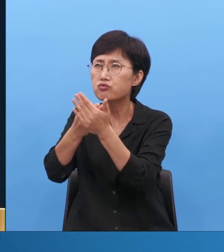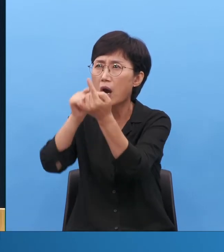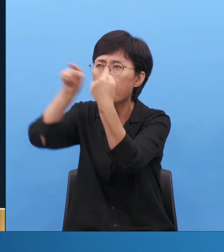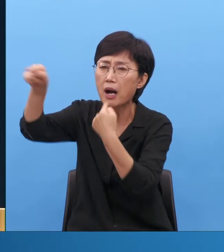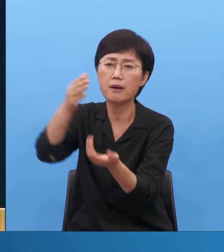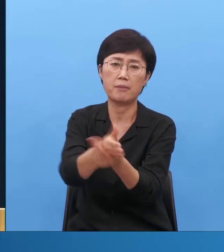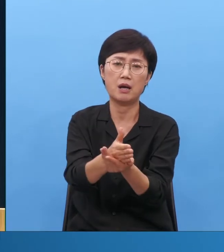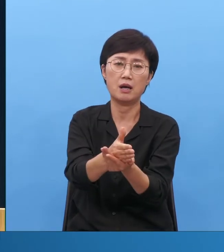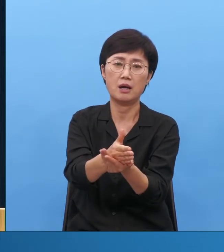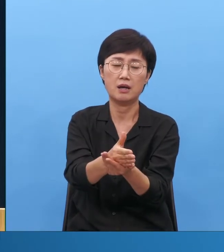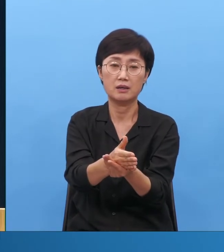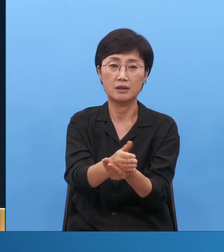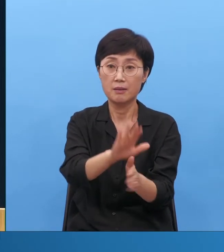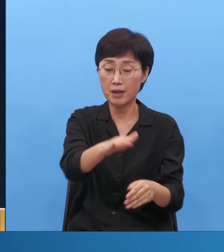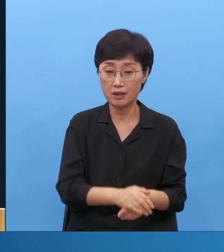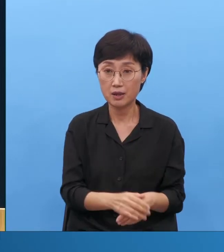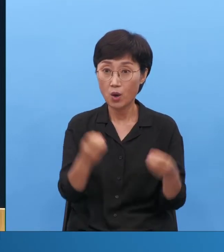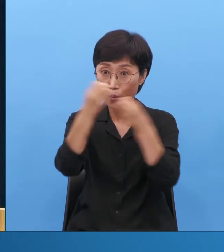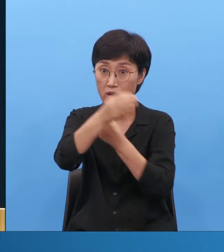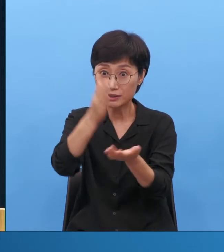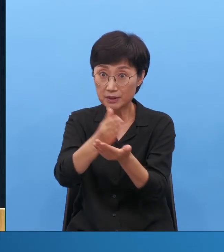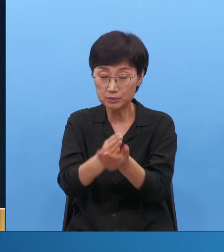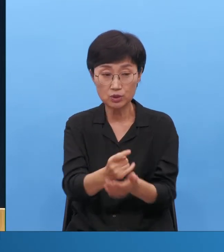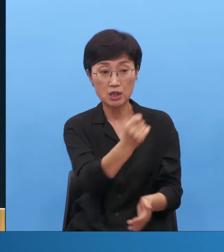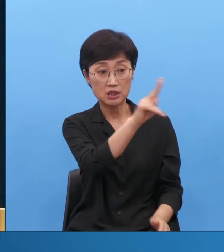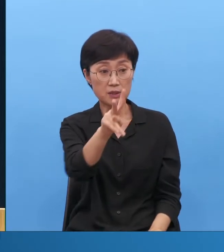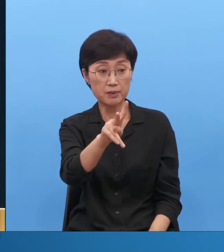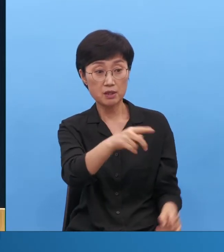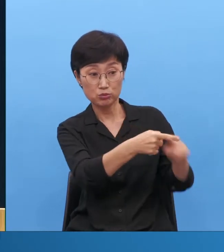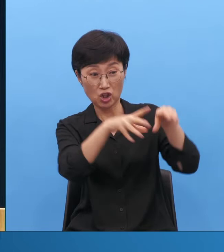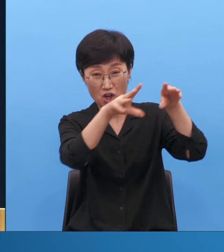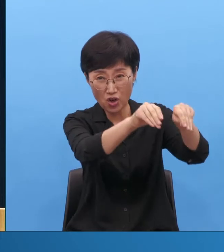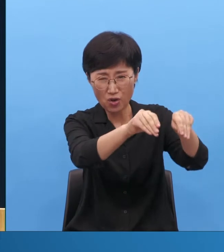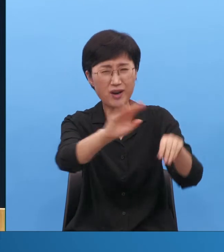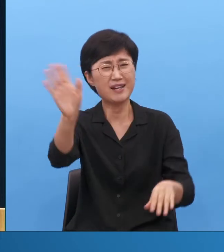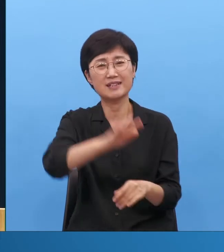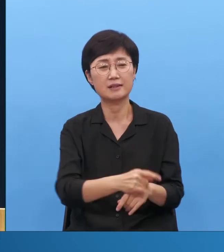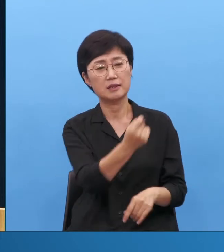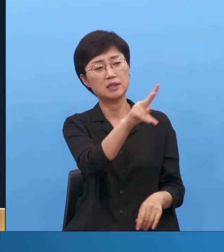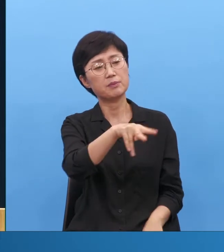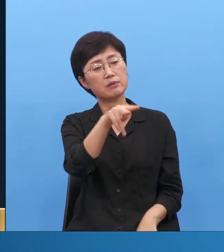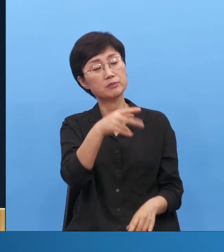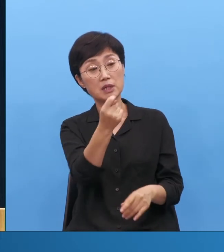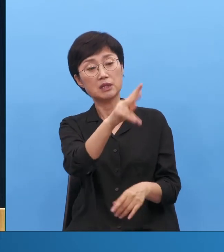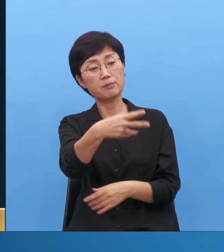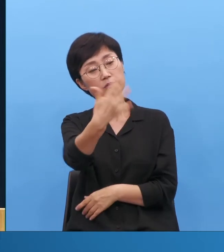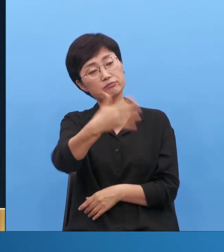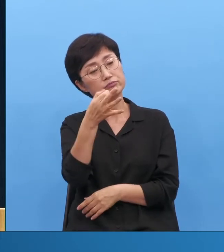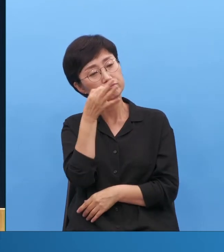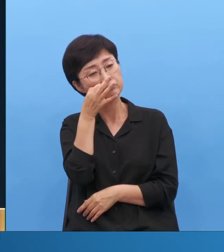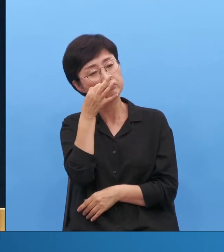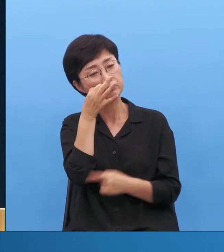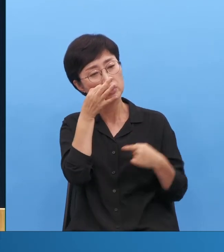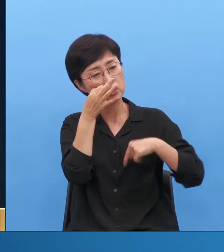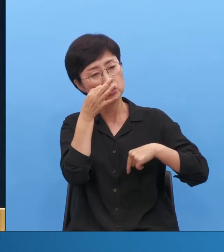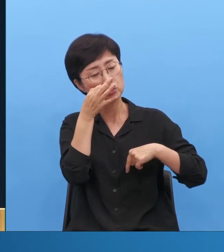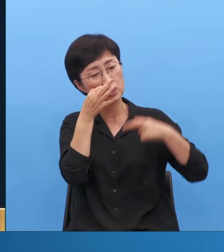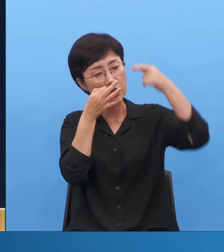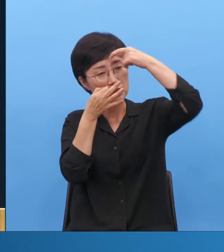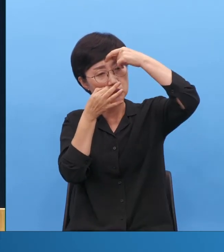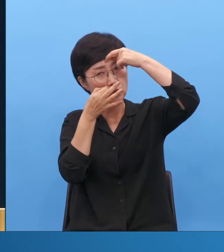텔레비전 보지 마라. important. 아니잖아요. 저는 텔레비전 틀어놓고 기도해요. 그래 볼 게 많지. 그렇잖아요. I'm not telling you not to watch TV. You can watch TV and with that still be inside